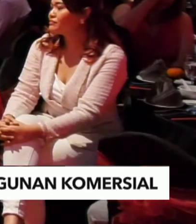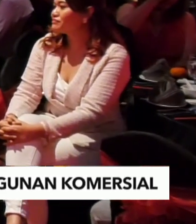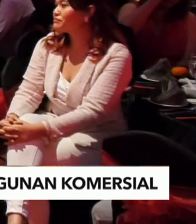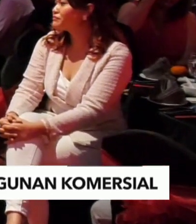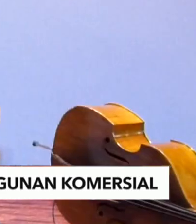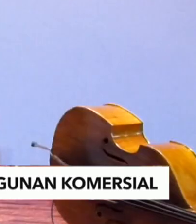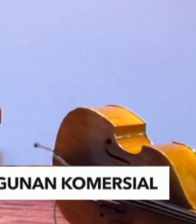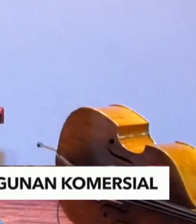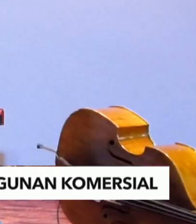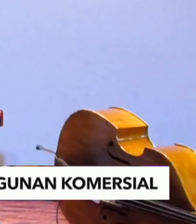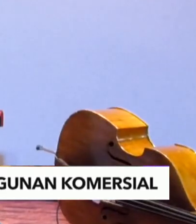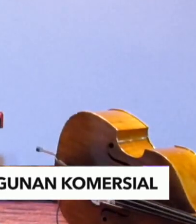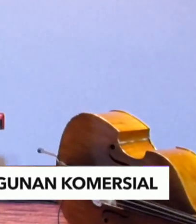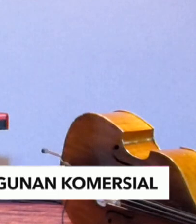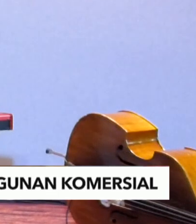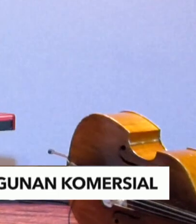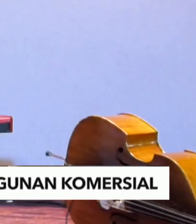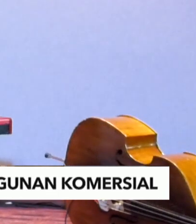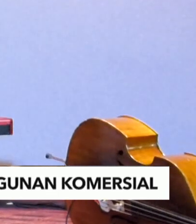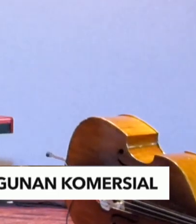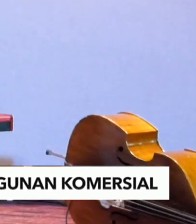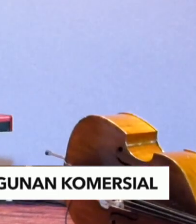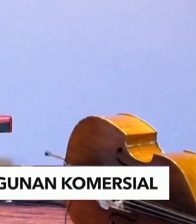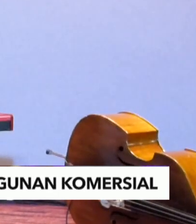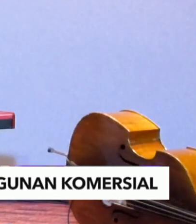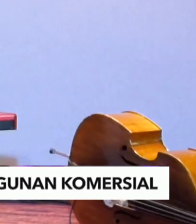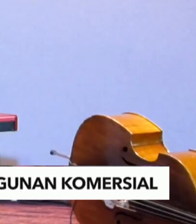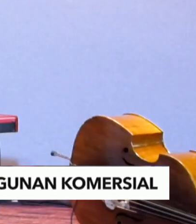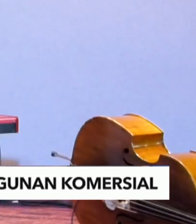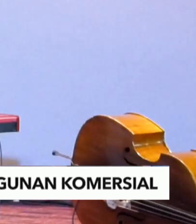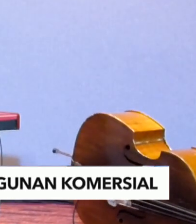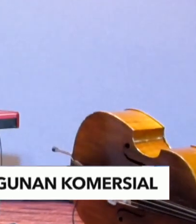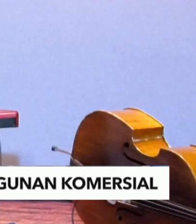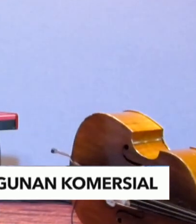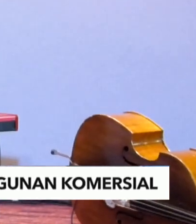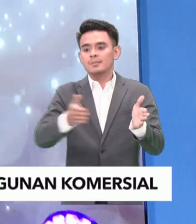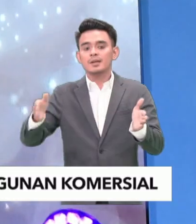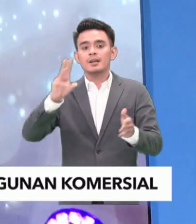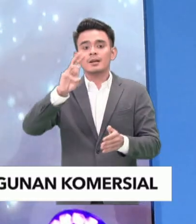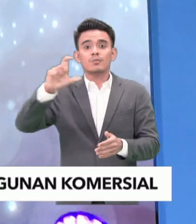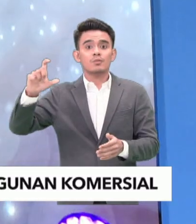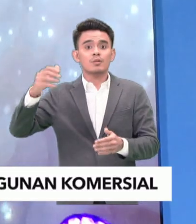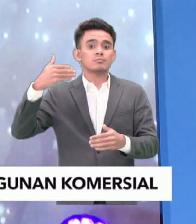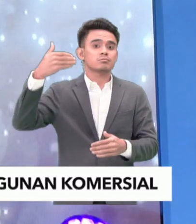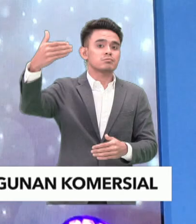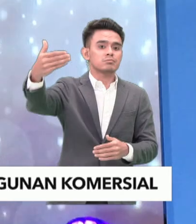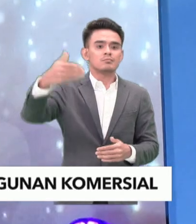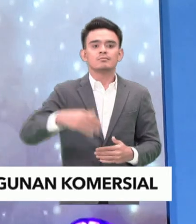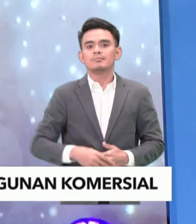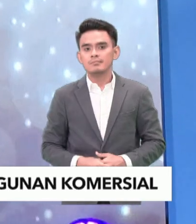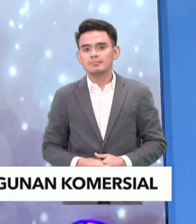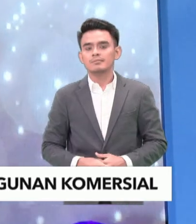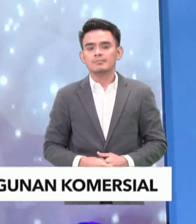kehidupan dengan berbagai activity dan hadiah menarik ditawarkan sepanjang 6 bulan akan datang